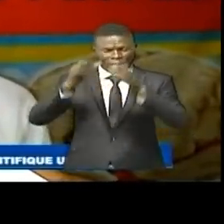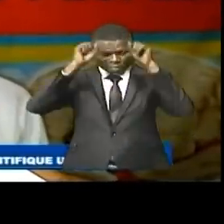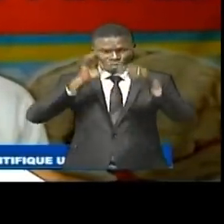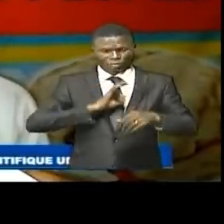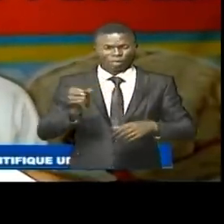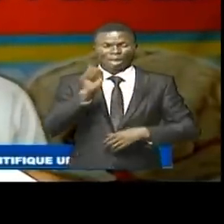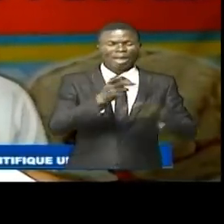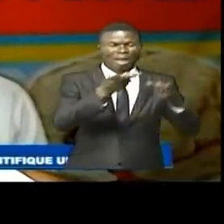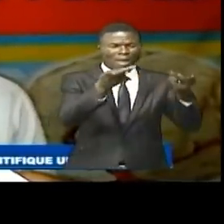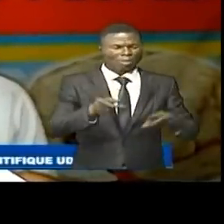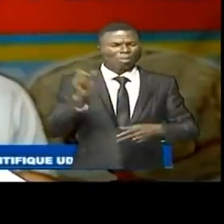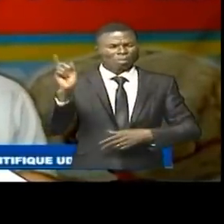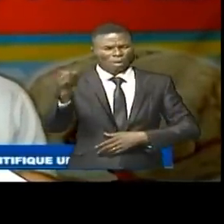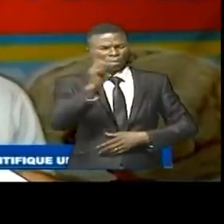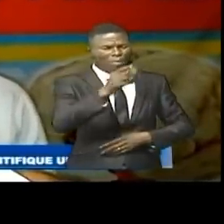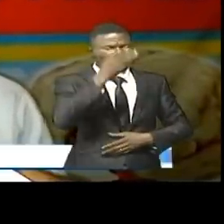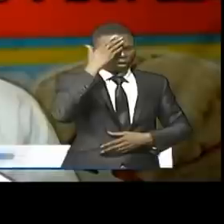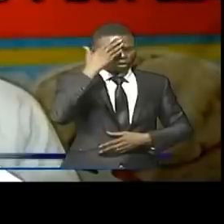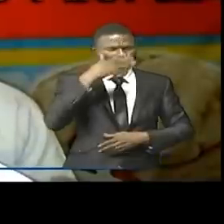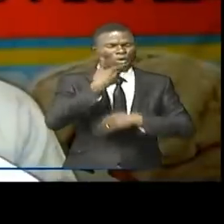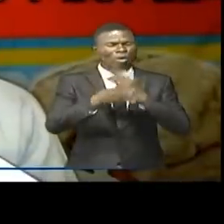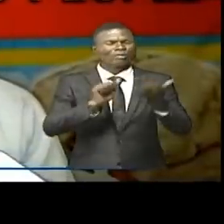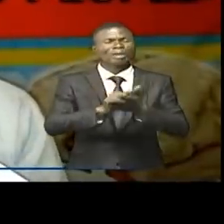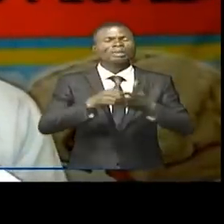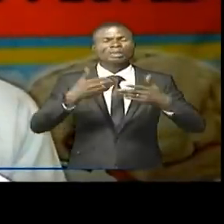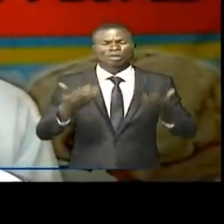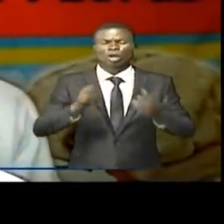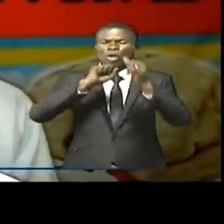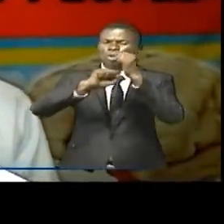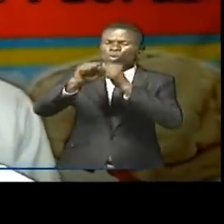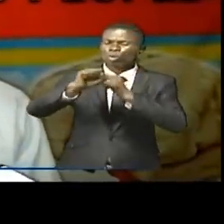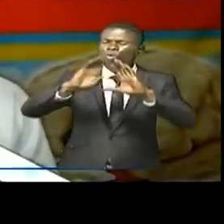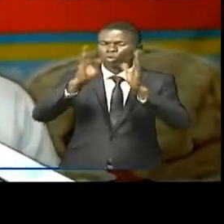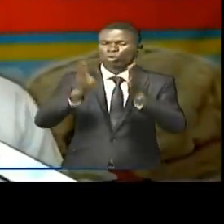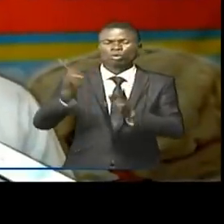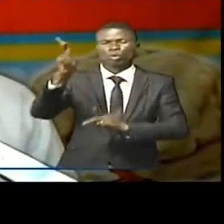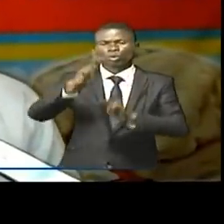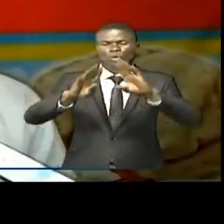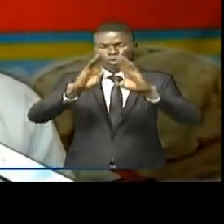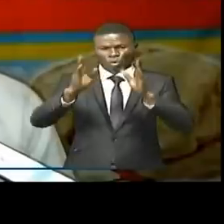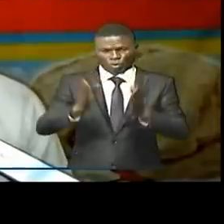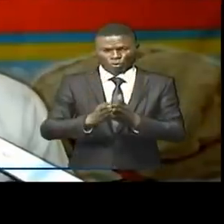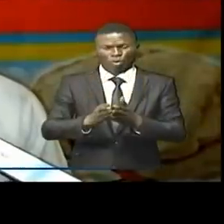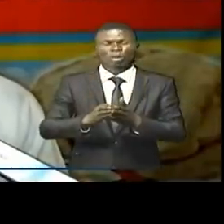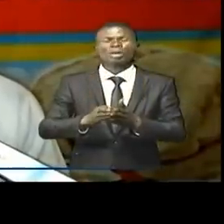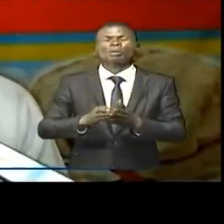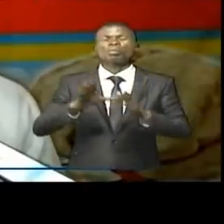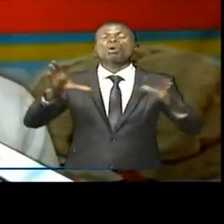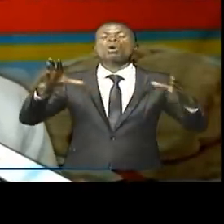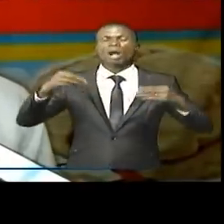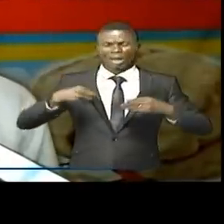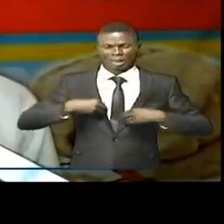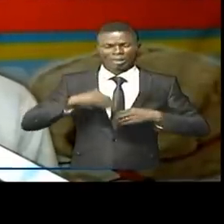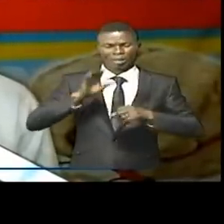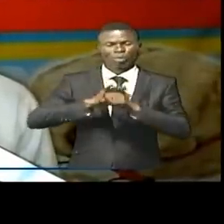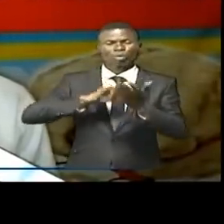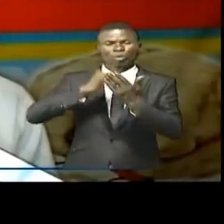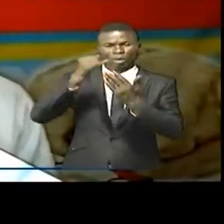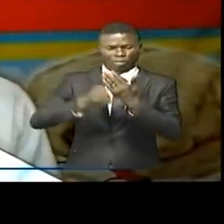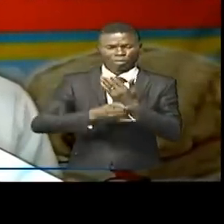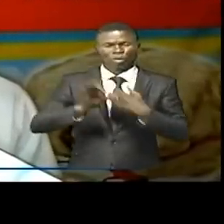une partie pour sensibiliser la population à manille ça vaut bien de tous les sens